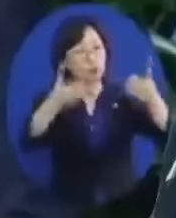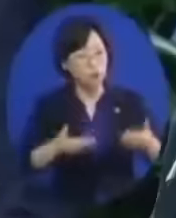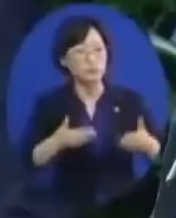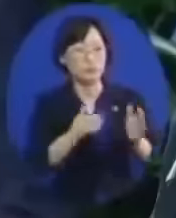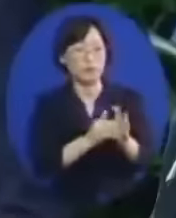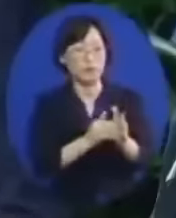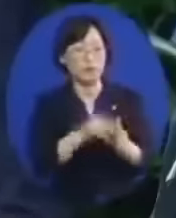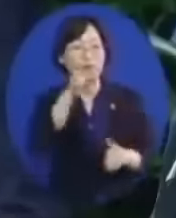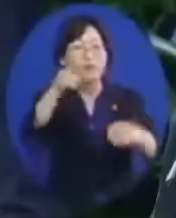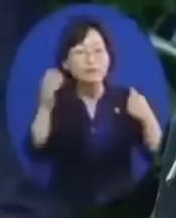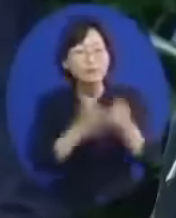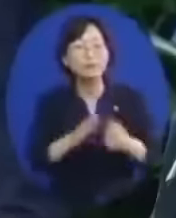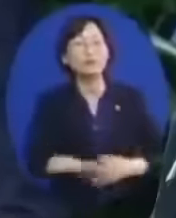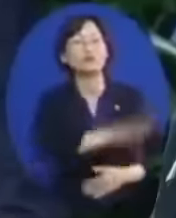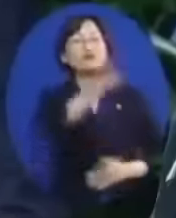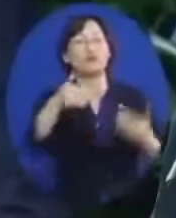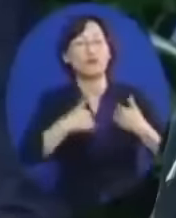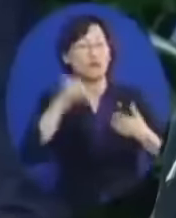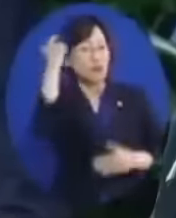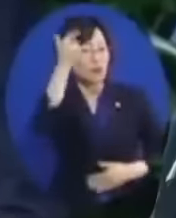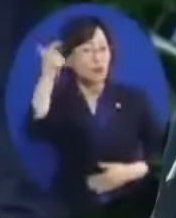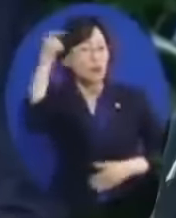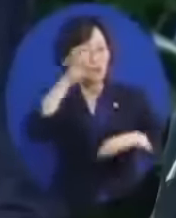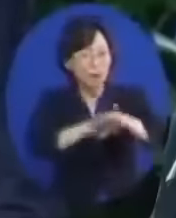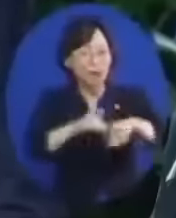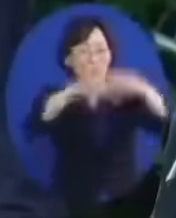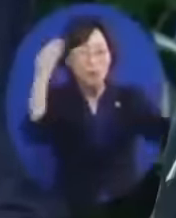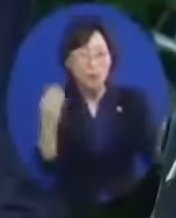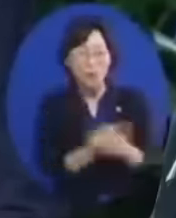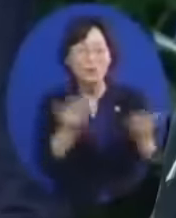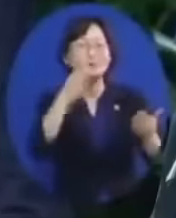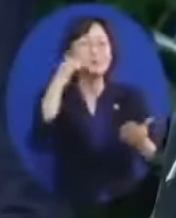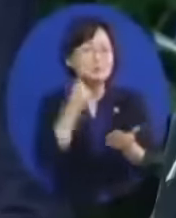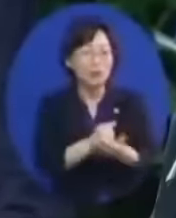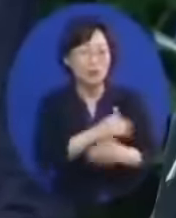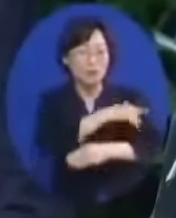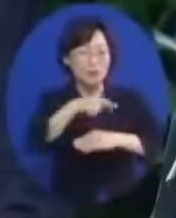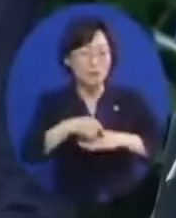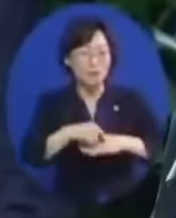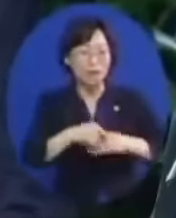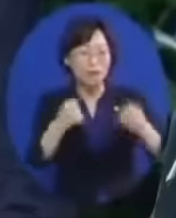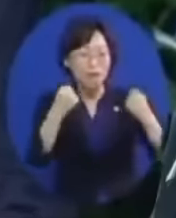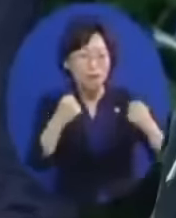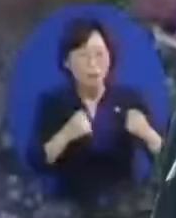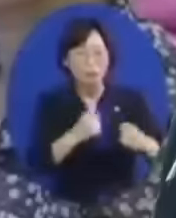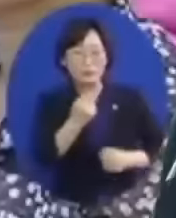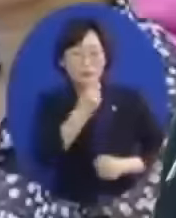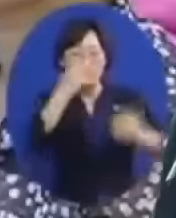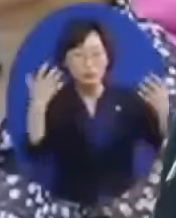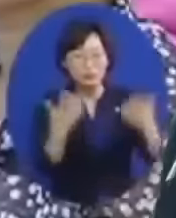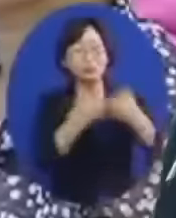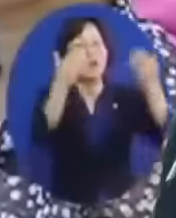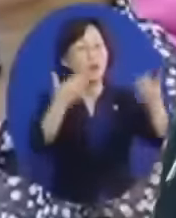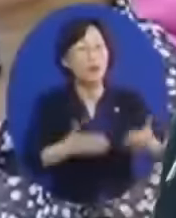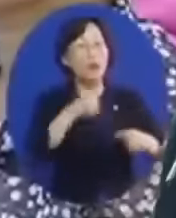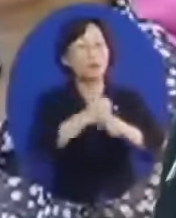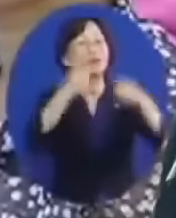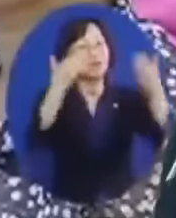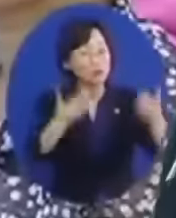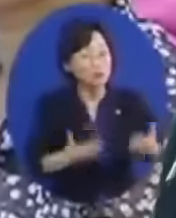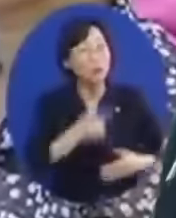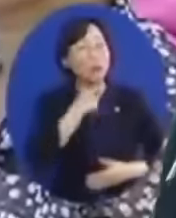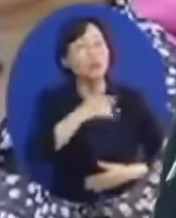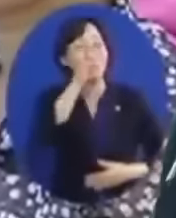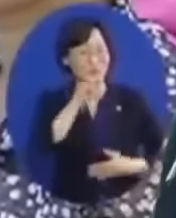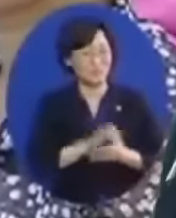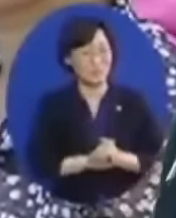청산했었습니다. 그래서 우리에게 영혼이 잘됨같이 범사에 잘되며 강건하고 생명을 얻되 풍성히 얻게 만들어주기를 원하고